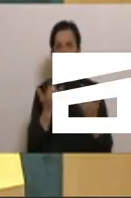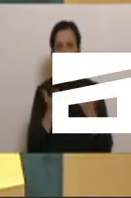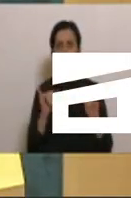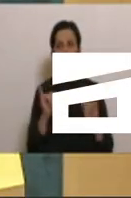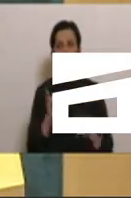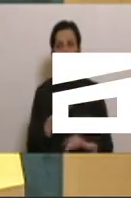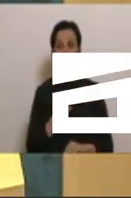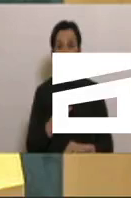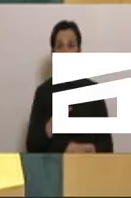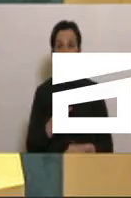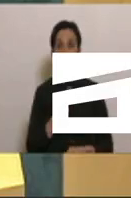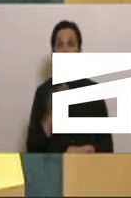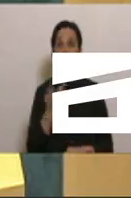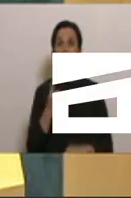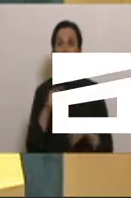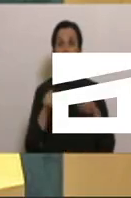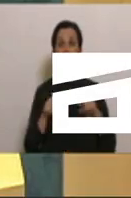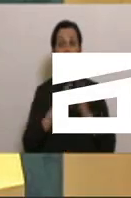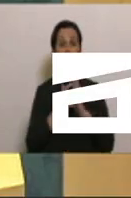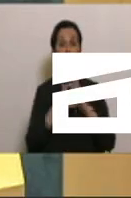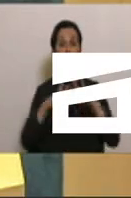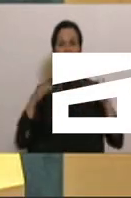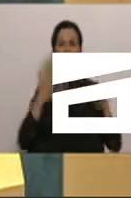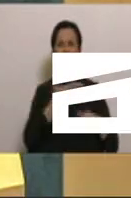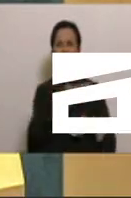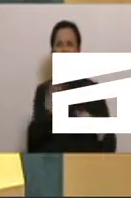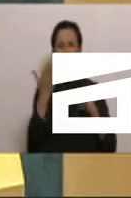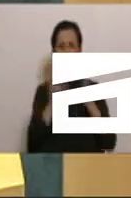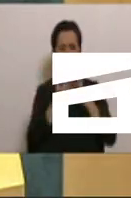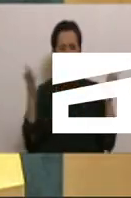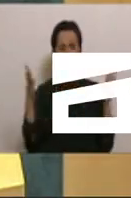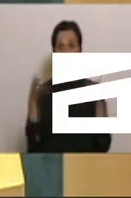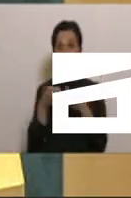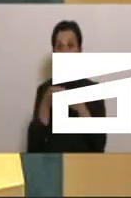იქნებოდა. ვინაიდან ამ დარბაზში ვხვდოთა ძალიან დიდმა ჯგუფმა